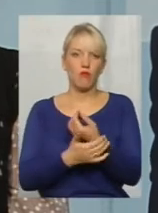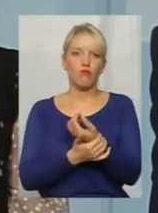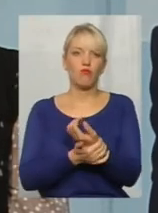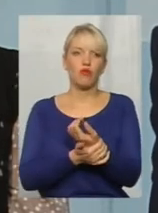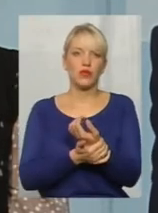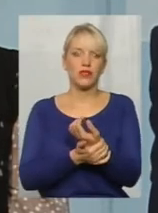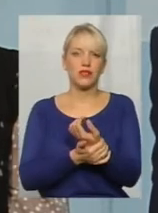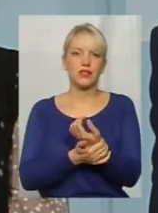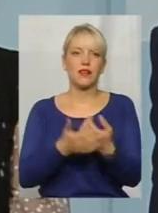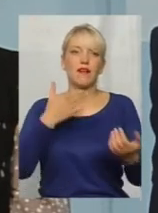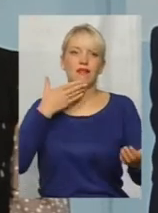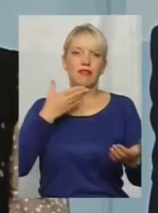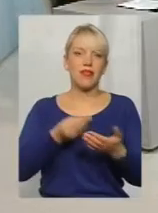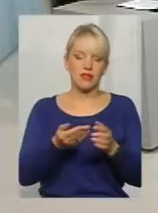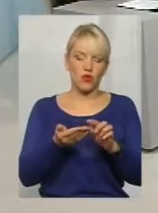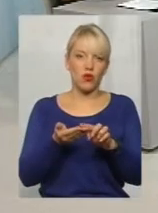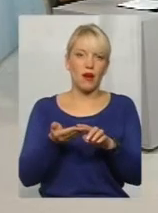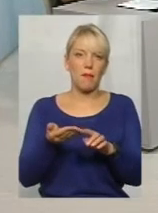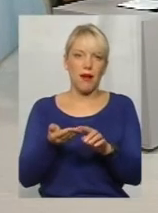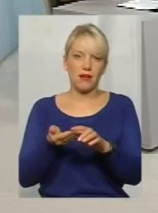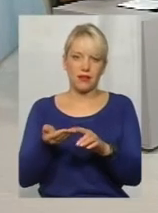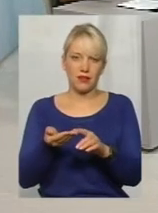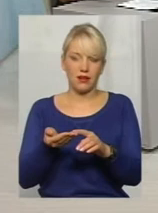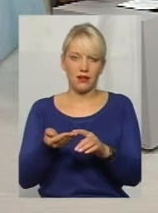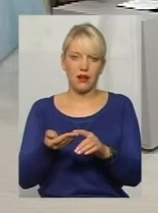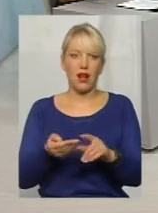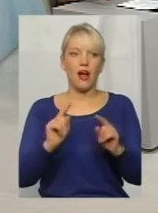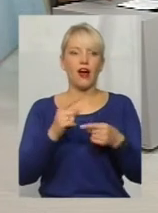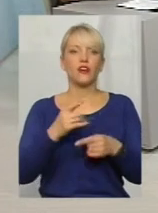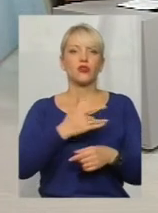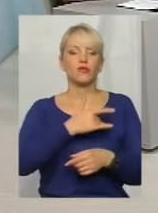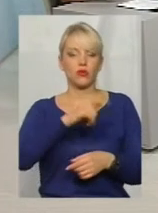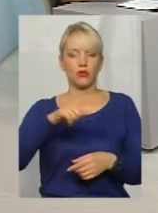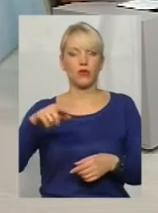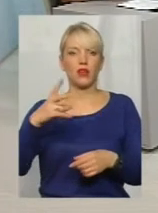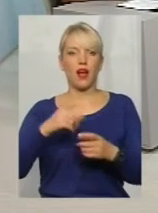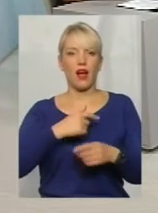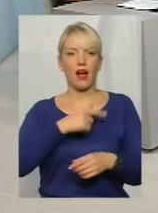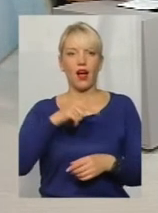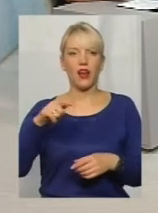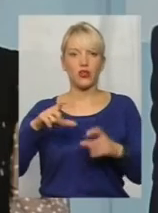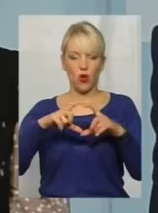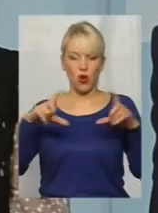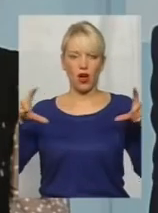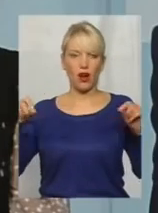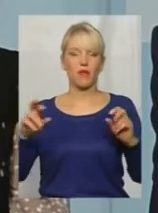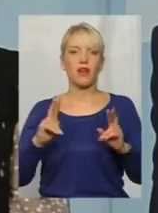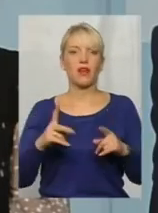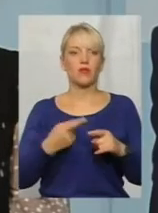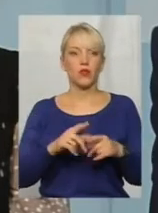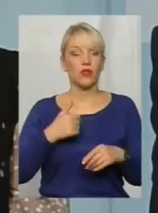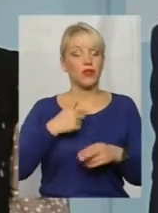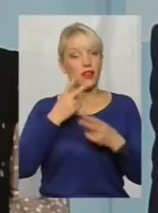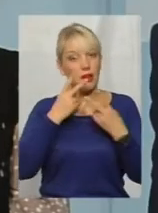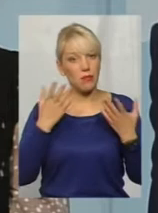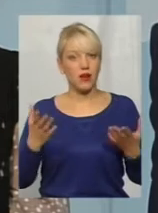на своїх пальцях. А чому ж тоді було биття серця на кардіограмі, яку робили вже? Я не бачив тої кардіограми, ви розумієте? Ну,